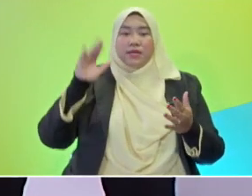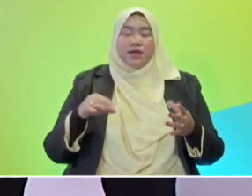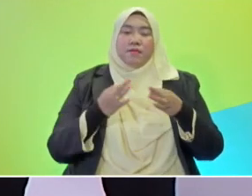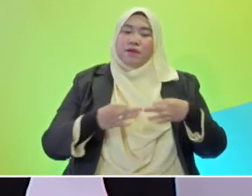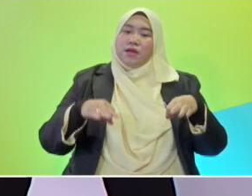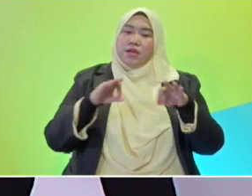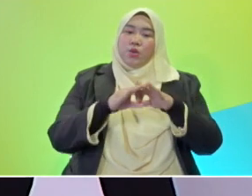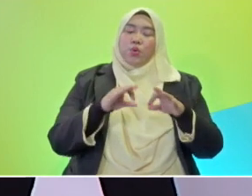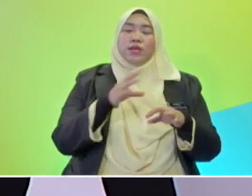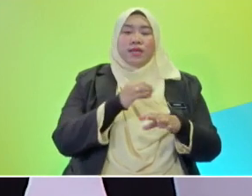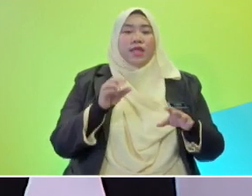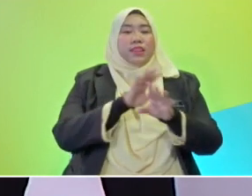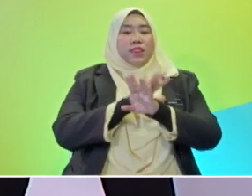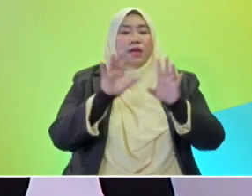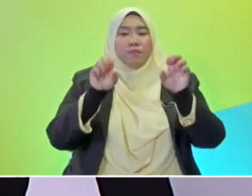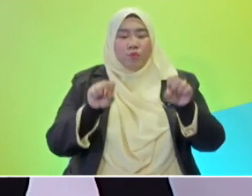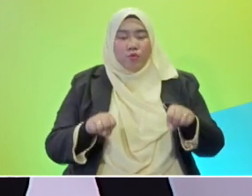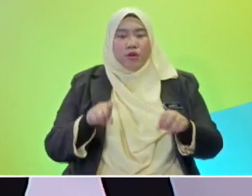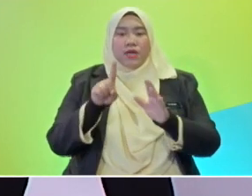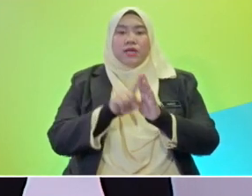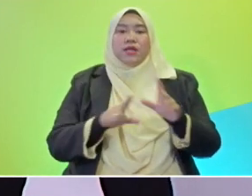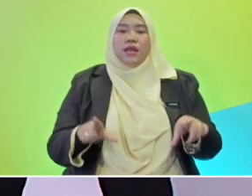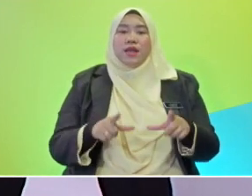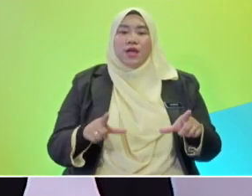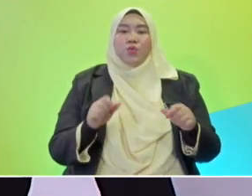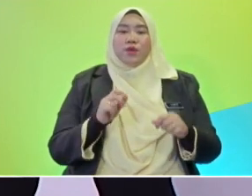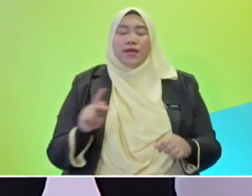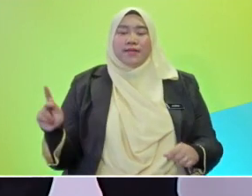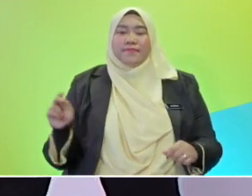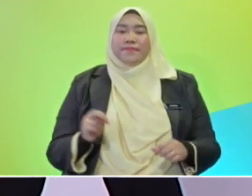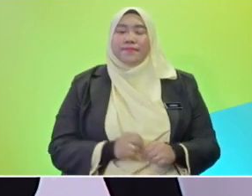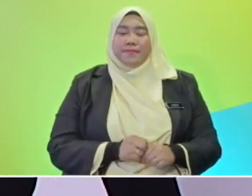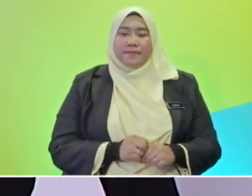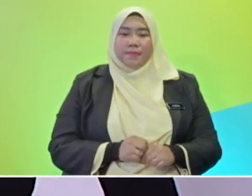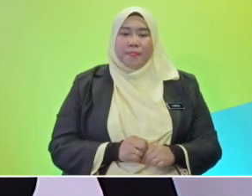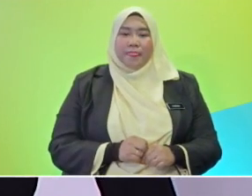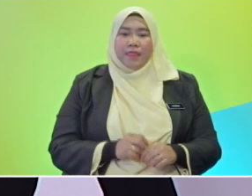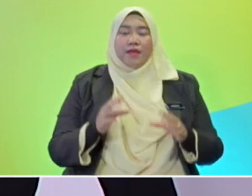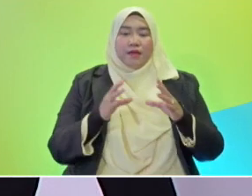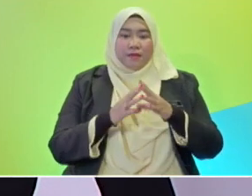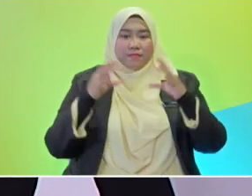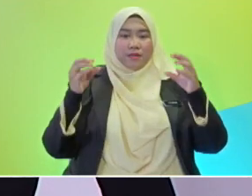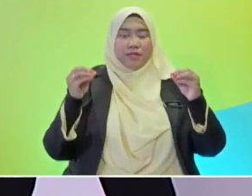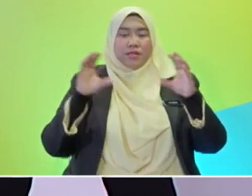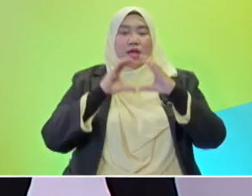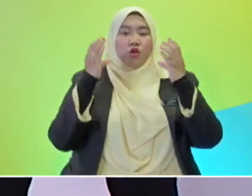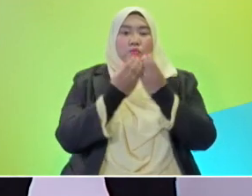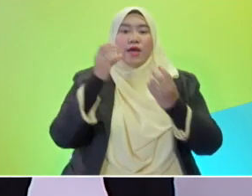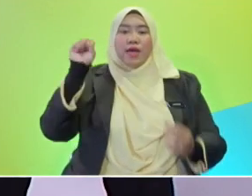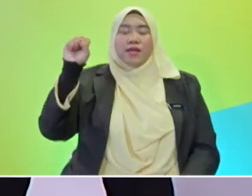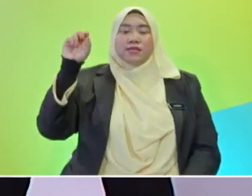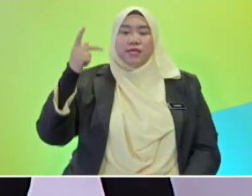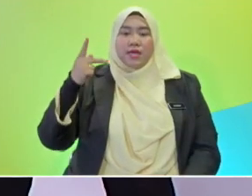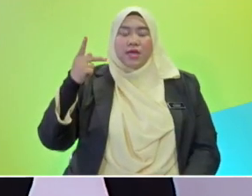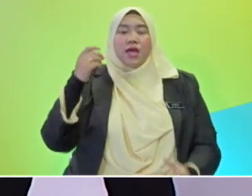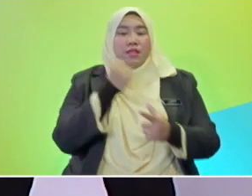apa yang tidak boleh dilakukan semasa pemberian TV habiskan kelompok SQ atau tajuk Sebelum